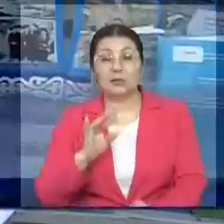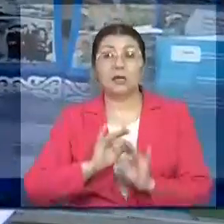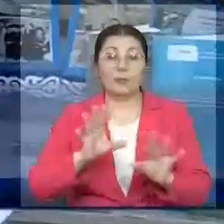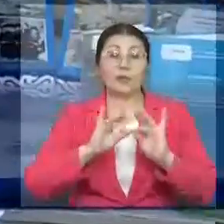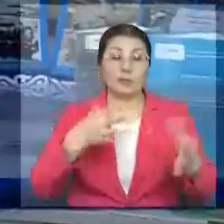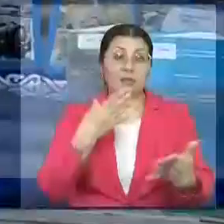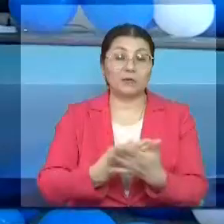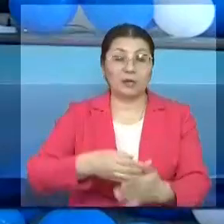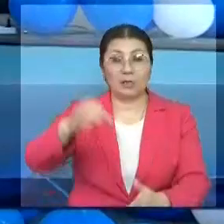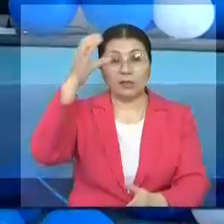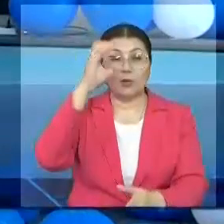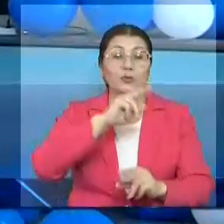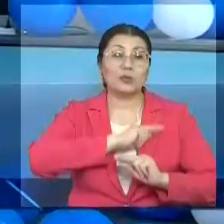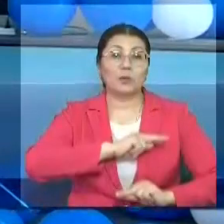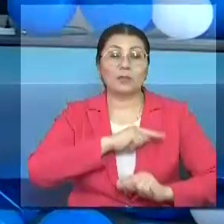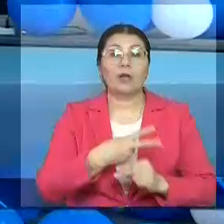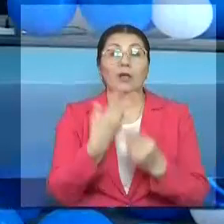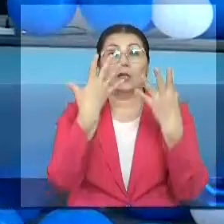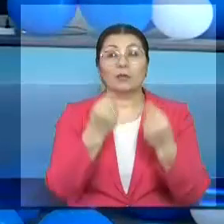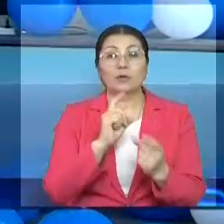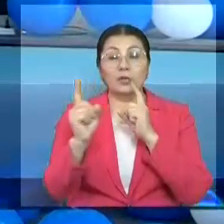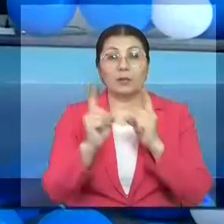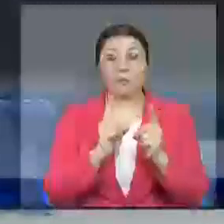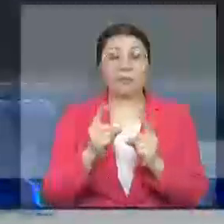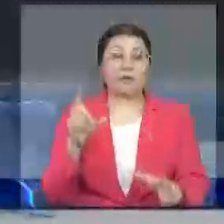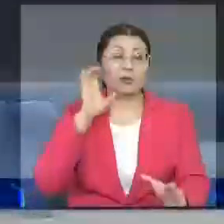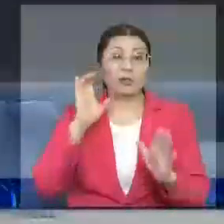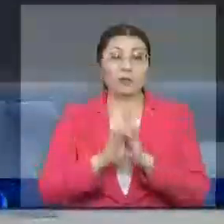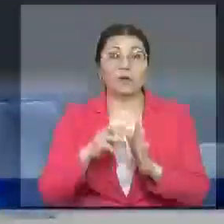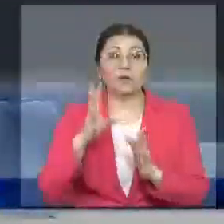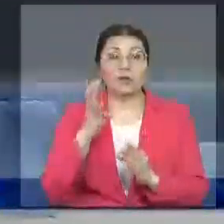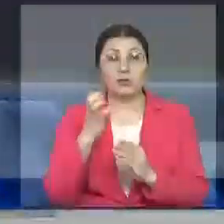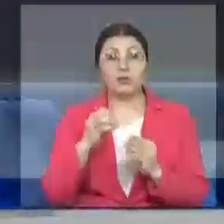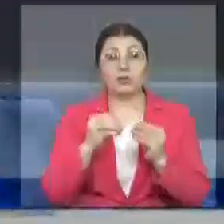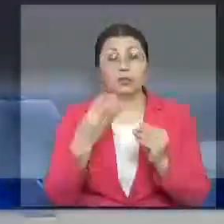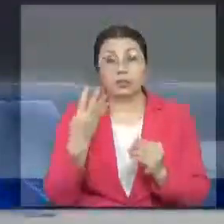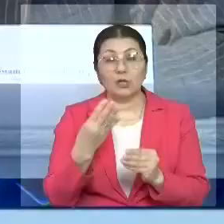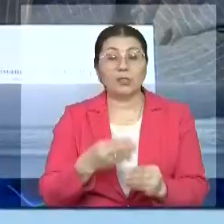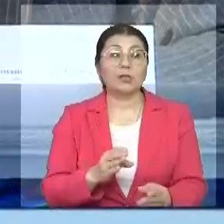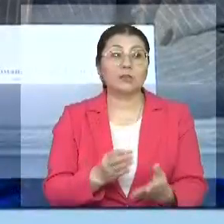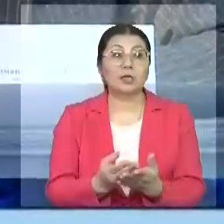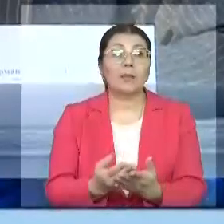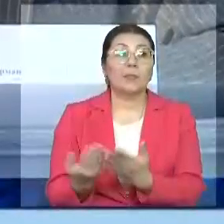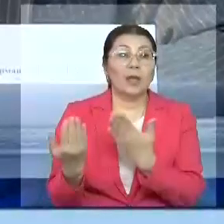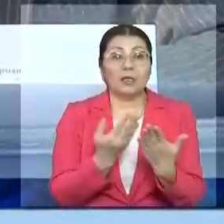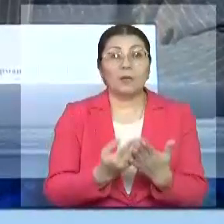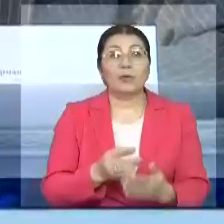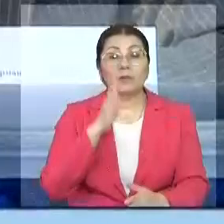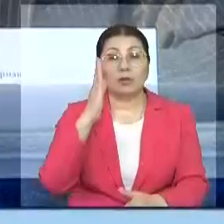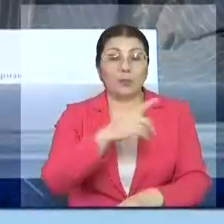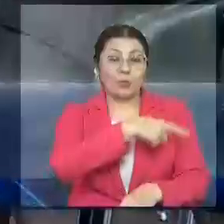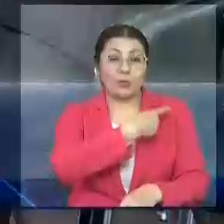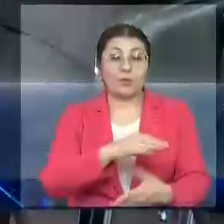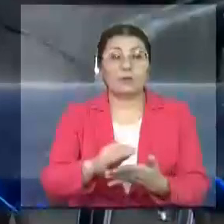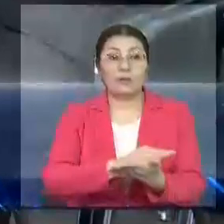научные работы. Всего в ходе двухдневной конференции будут выслушаны 414 докладов. Примечательно, что будущие врачи пишут научные